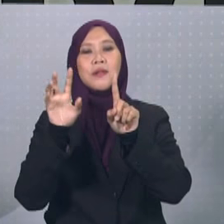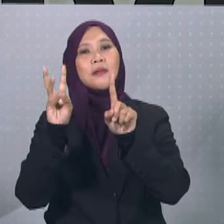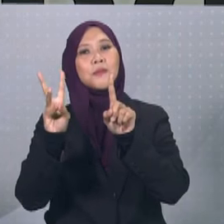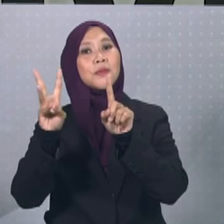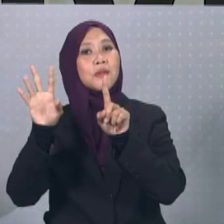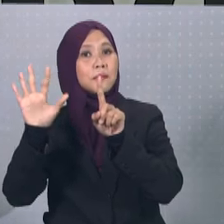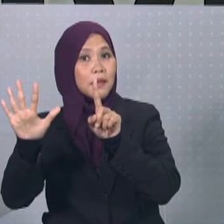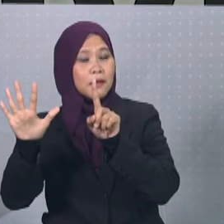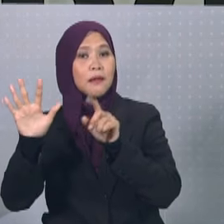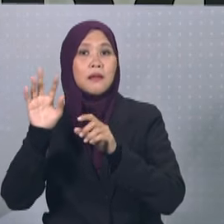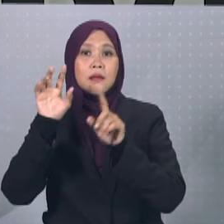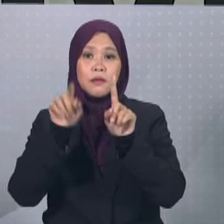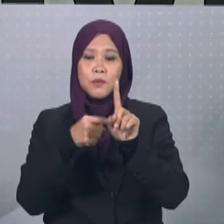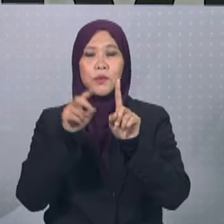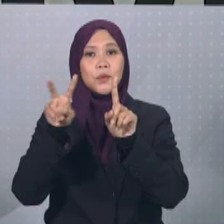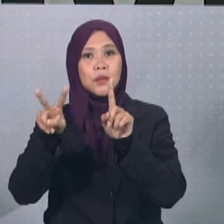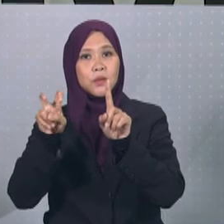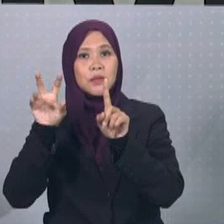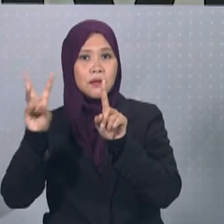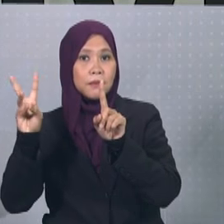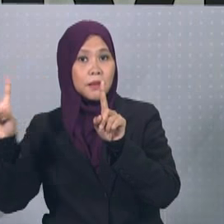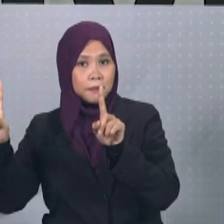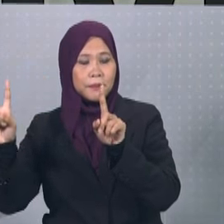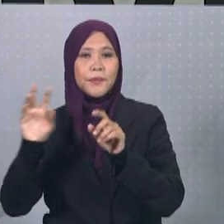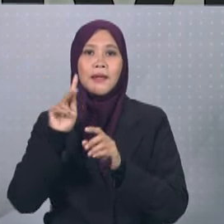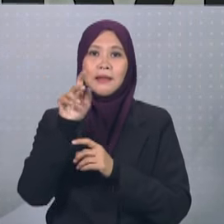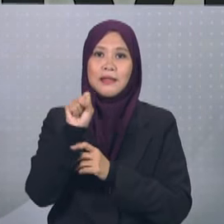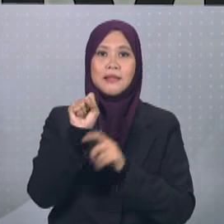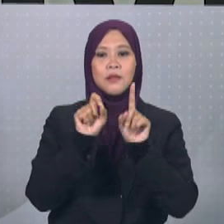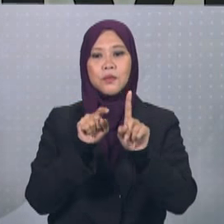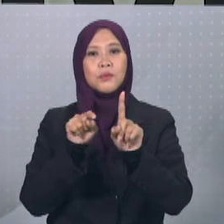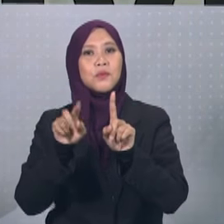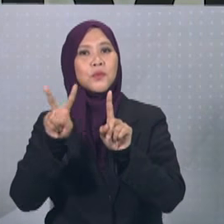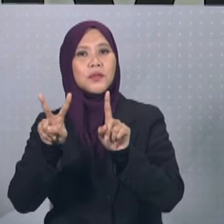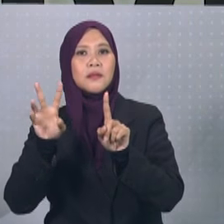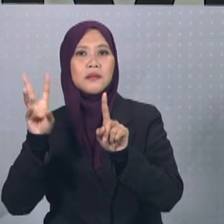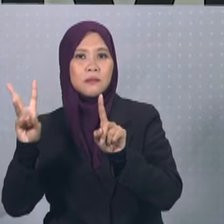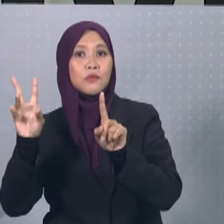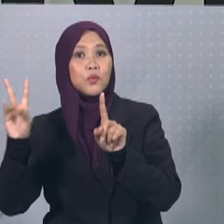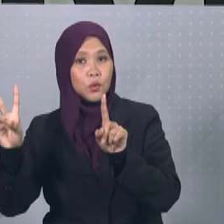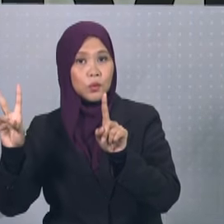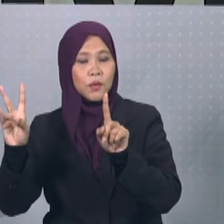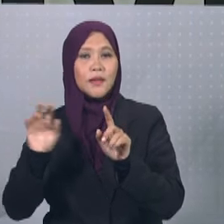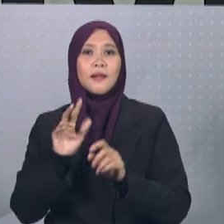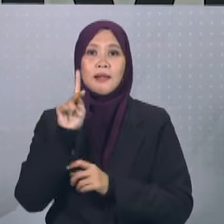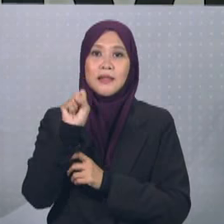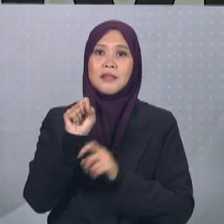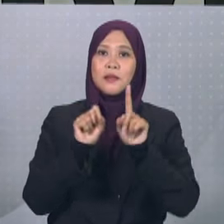1,265, kes 1,266, kes 1,267,